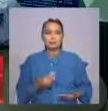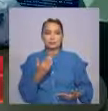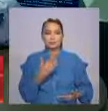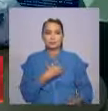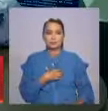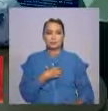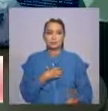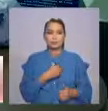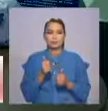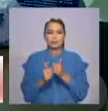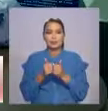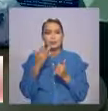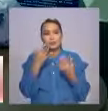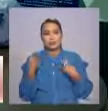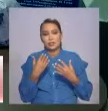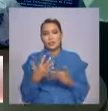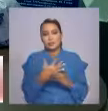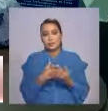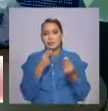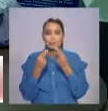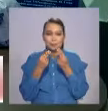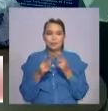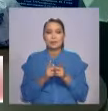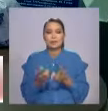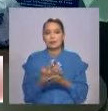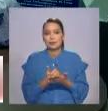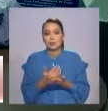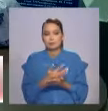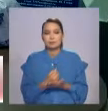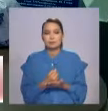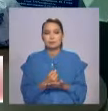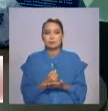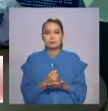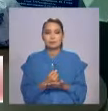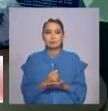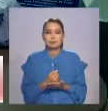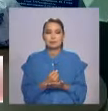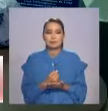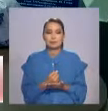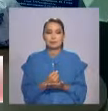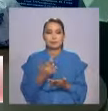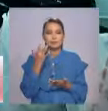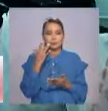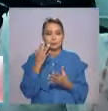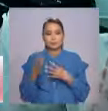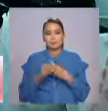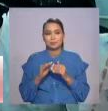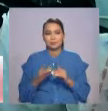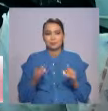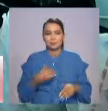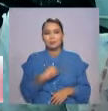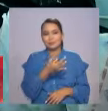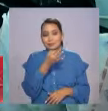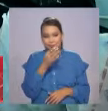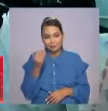Приезжаем на склад, собираем вещи, собираем продукты, отвозим нуждающимся семьям. С ребятишками всегда вместе. Нравится им.